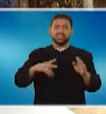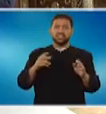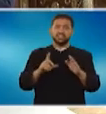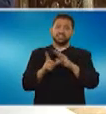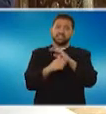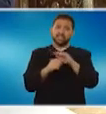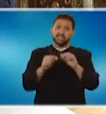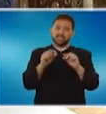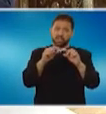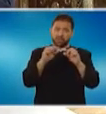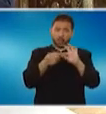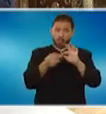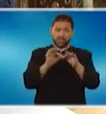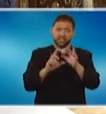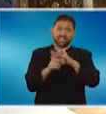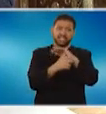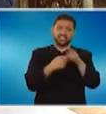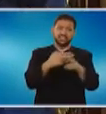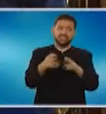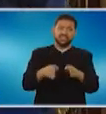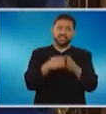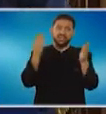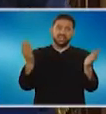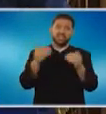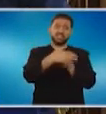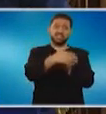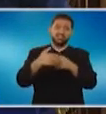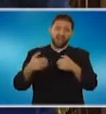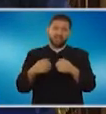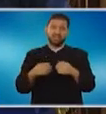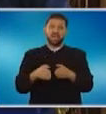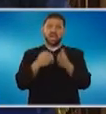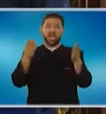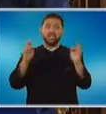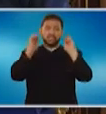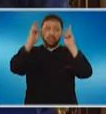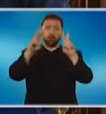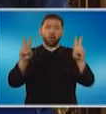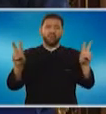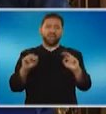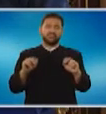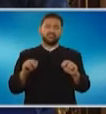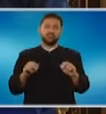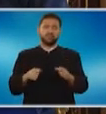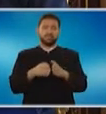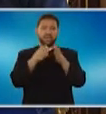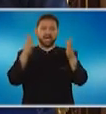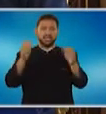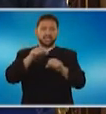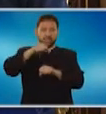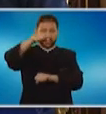compuse din texte scripturistice. Din psalmi, din cărțile profetice, din textele